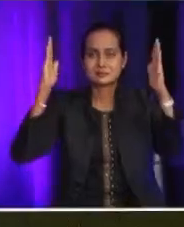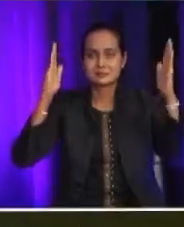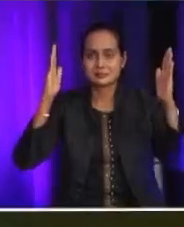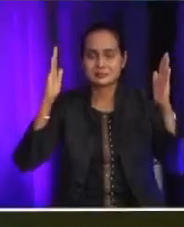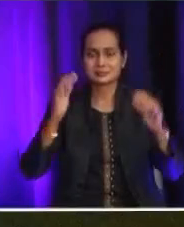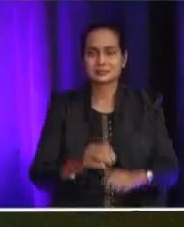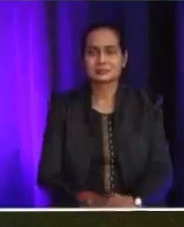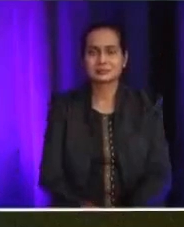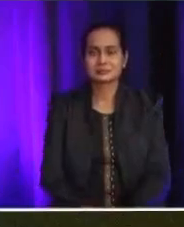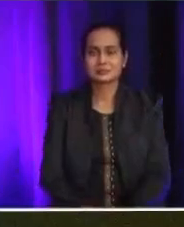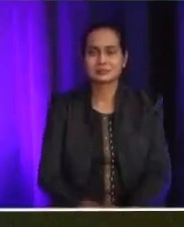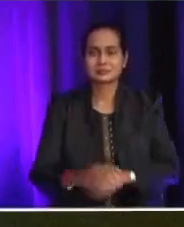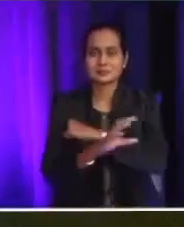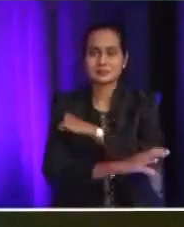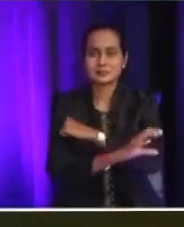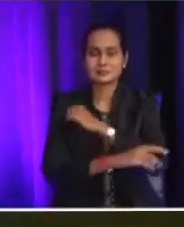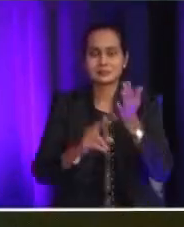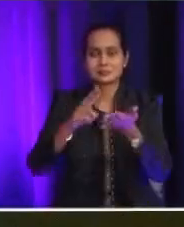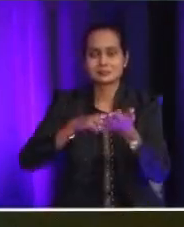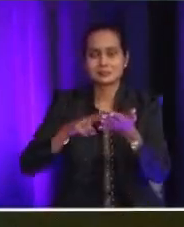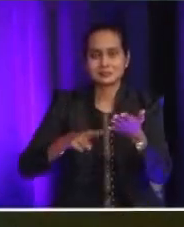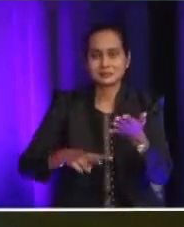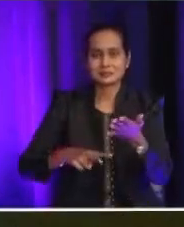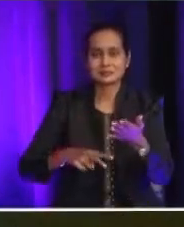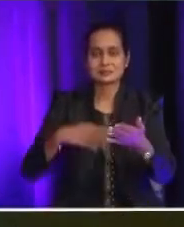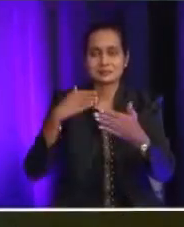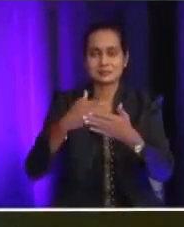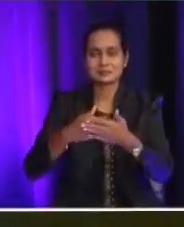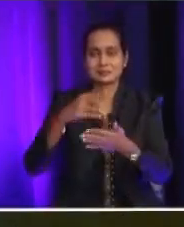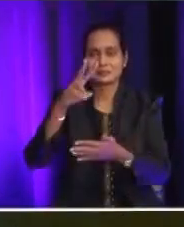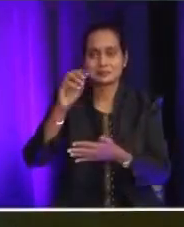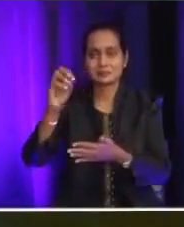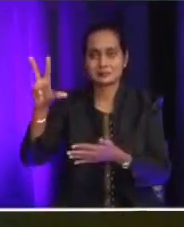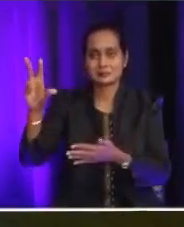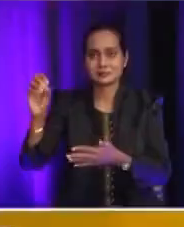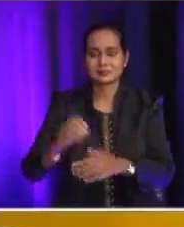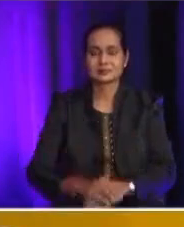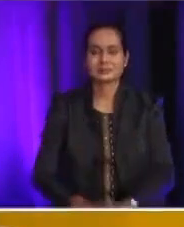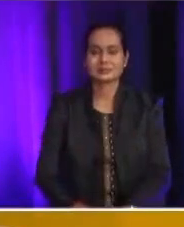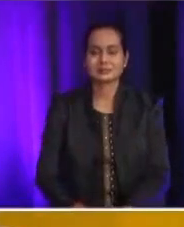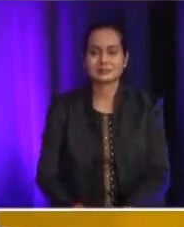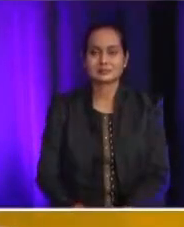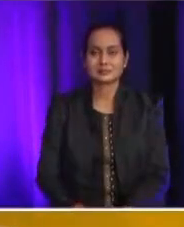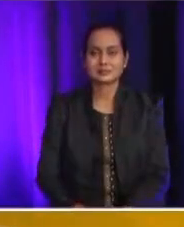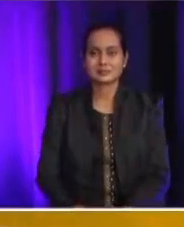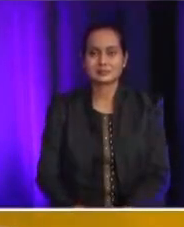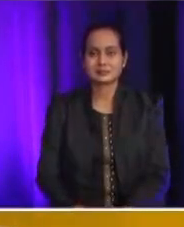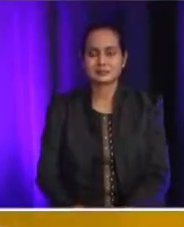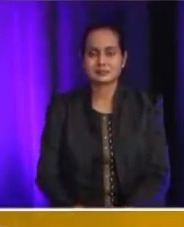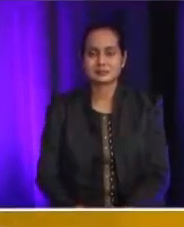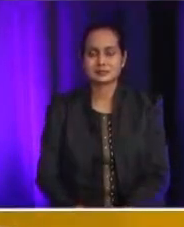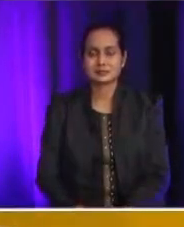dia lain daripada yang lain, cikgu? Ya, maksud dia, bagus ya Adania, jadi itulah maksud dia menjadi Malaysia